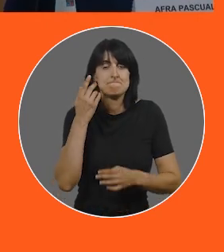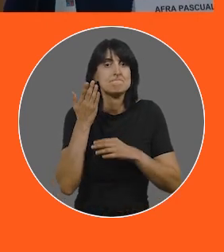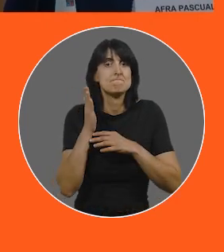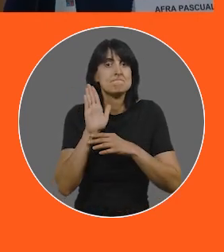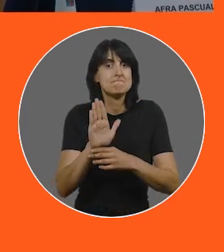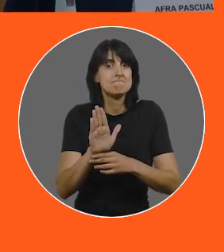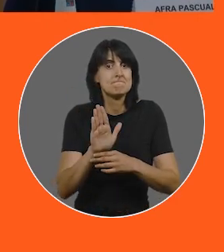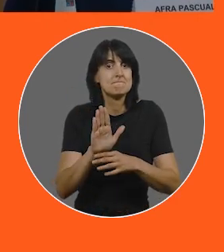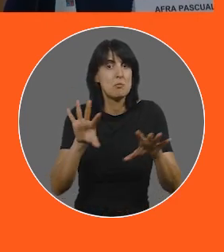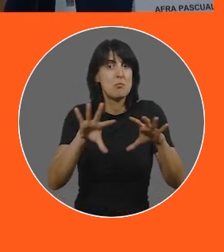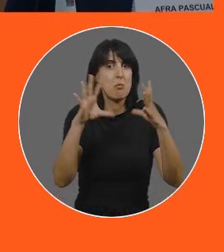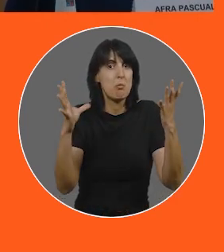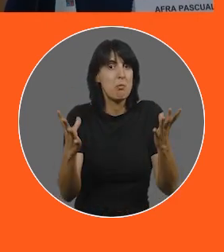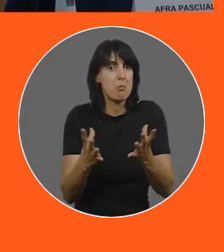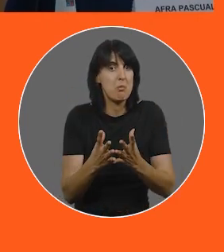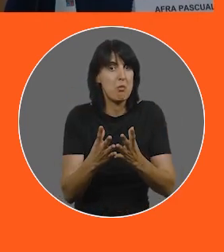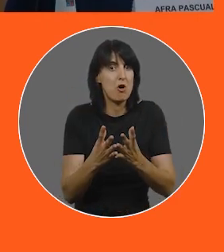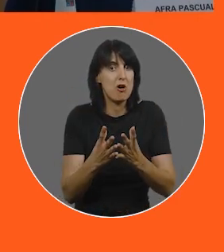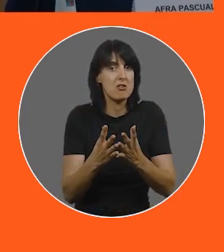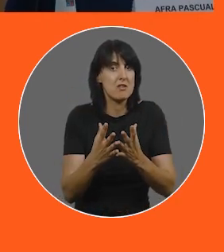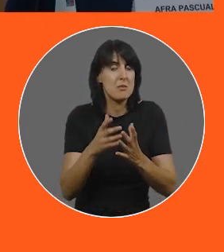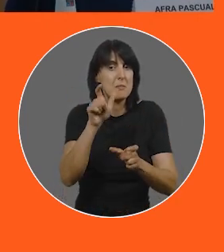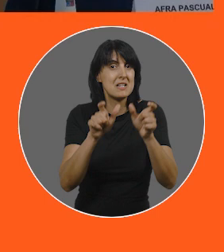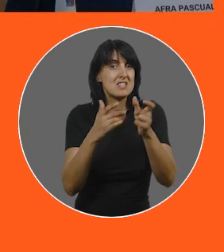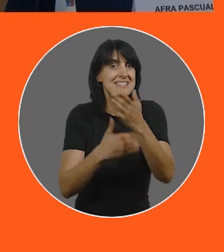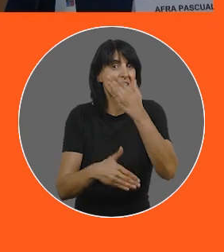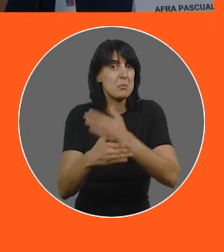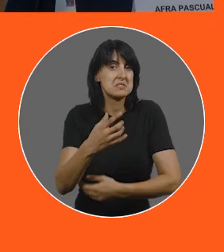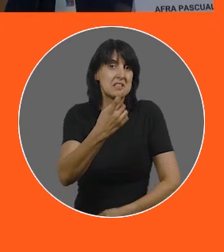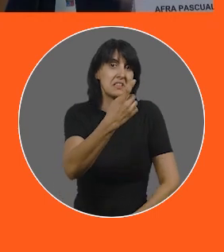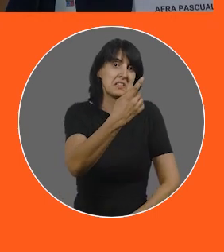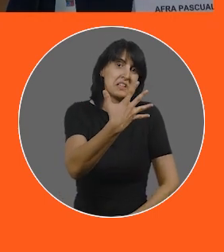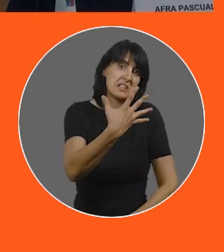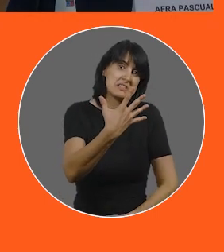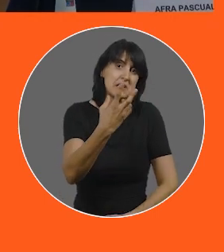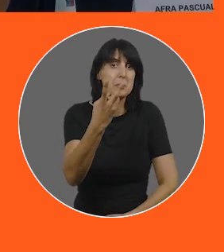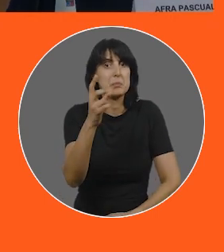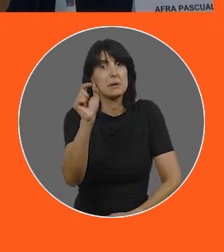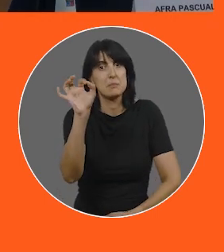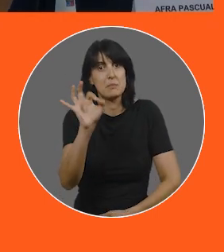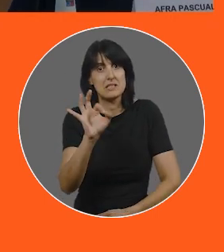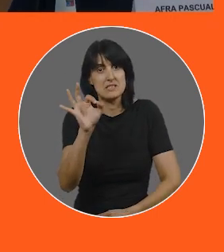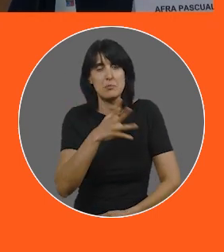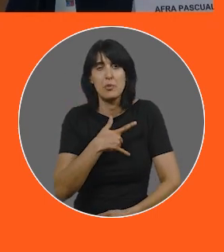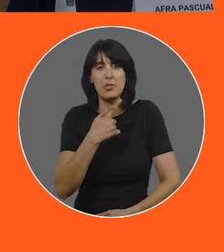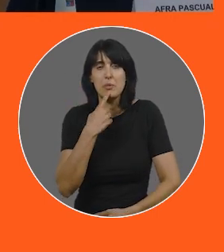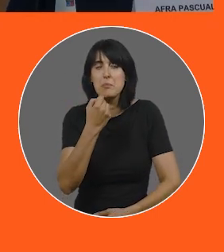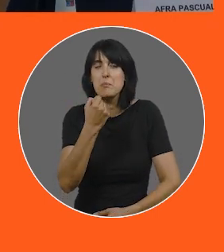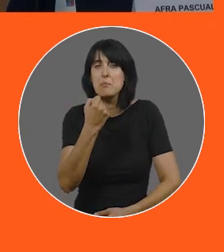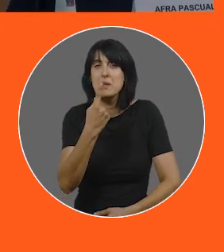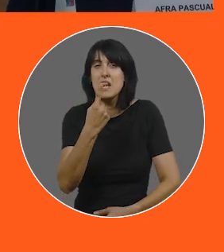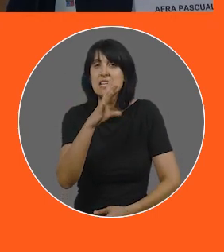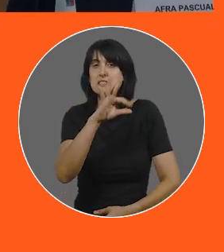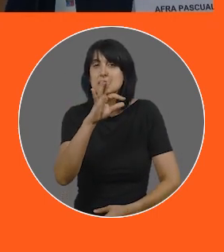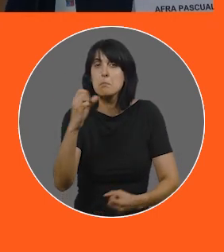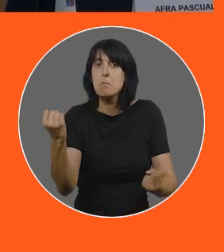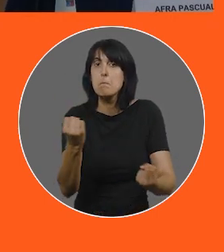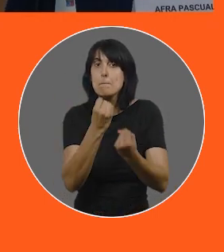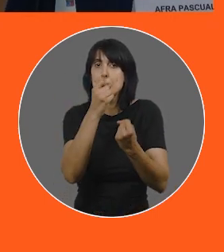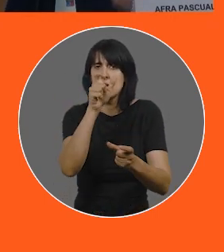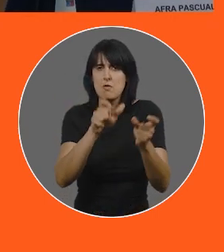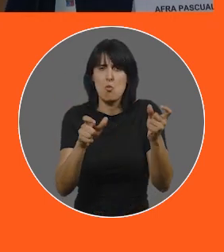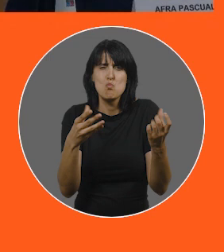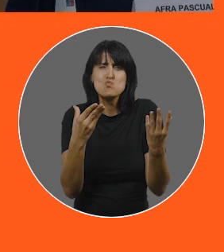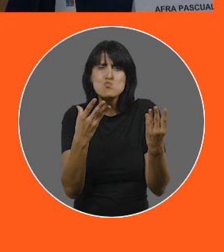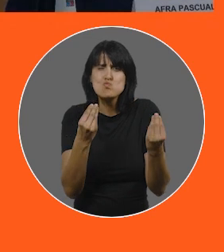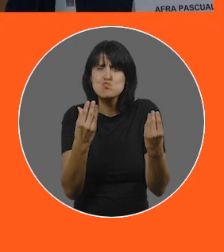Cal assenyalar que al món hi ha entre 15 i 20% de persones amb discapacitat. Això suposa unes 1.500 milions de persones.